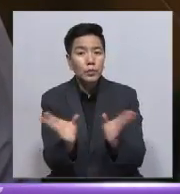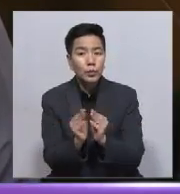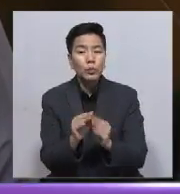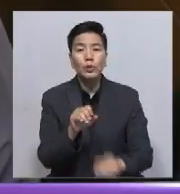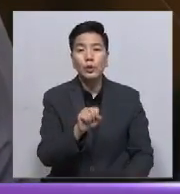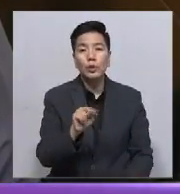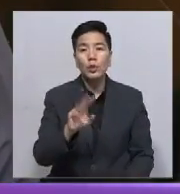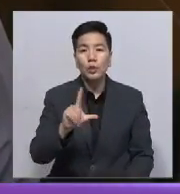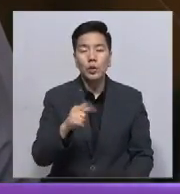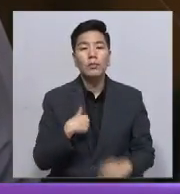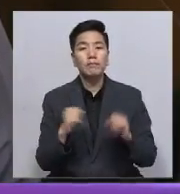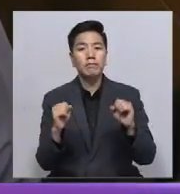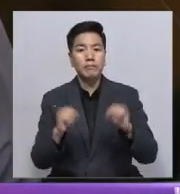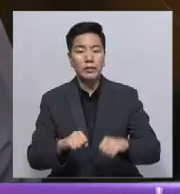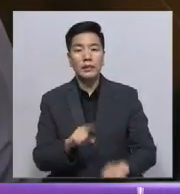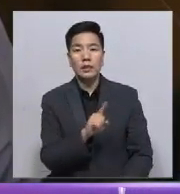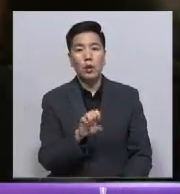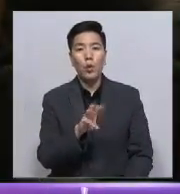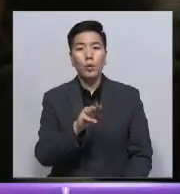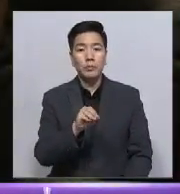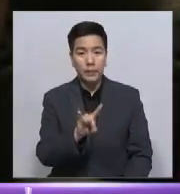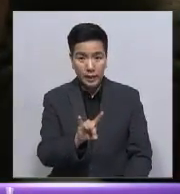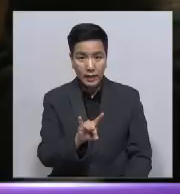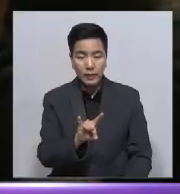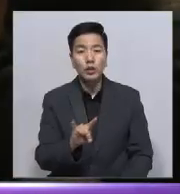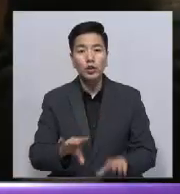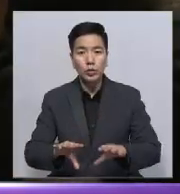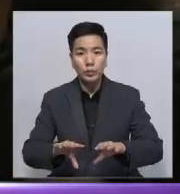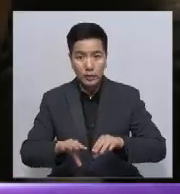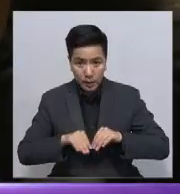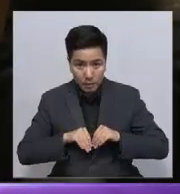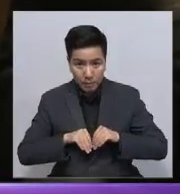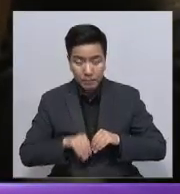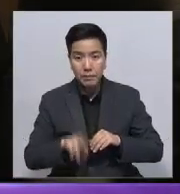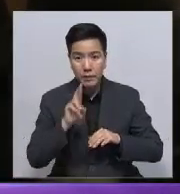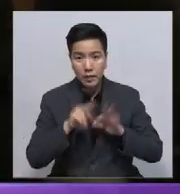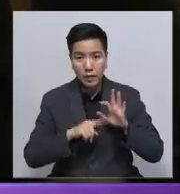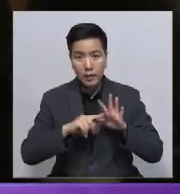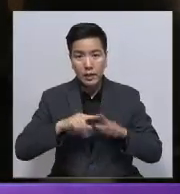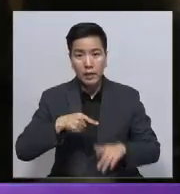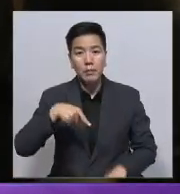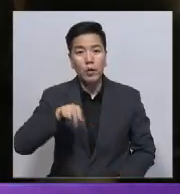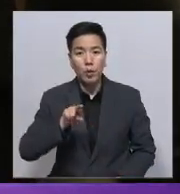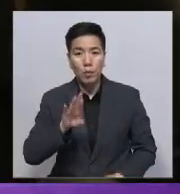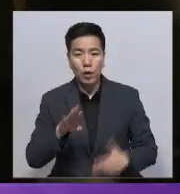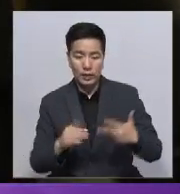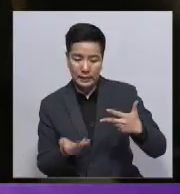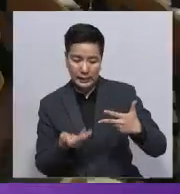ประชุมสนช.ก็ได้มีมติ168เสียงรับหลักการร่างกฎหมายในวาระแรกค่ะ